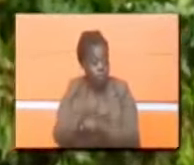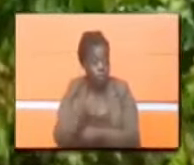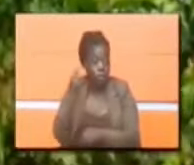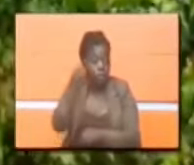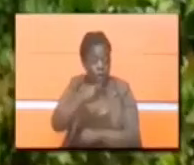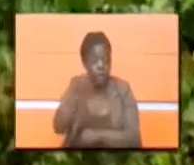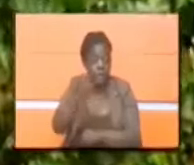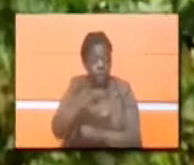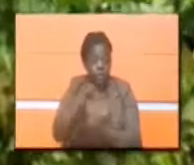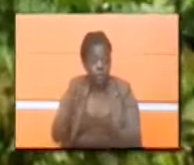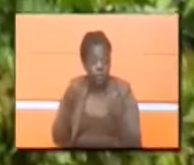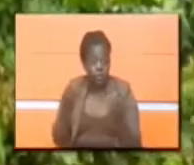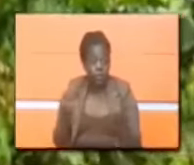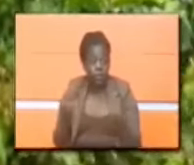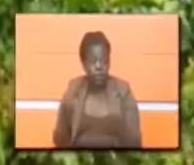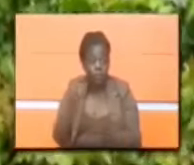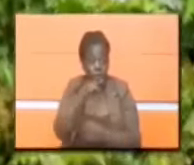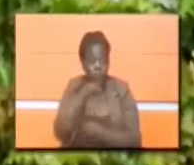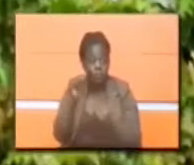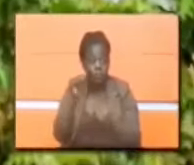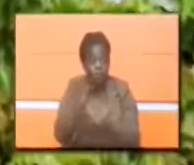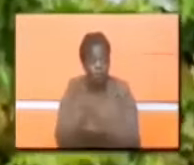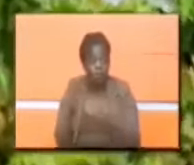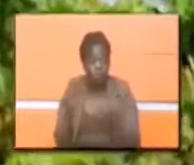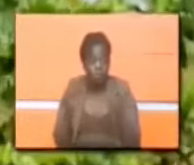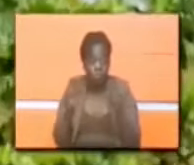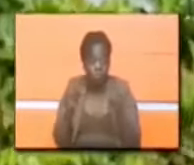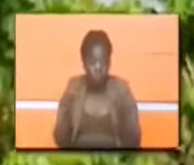ko. Mwo kyesoro kola mu mulimo nga gumo bano